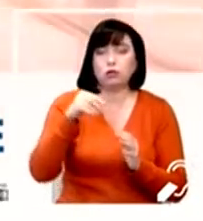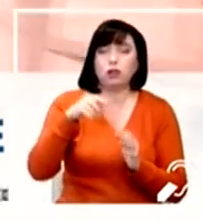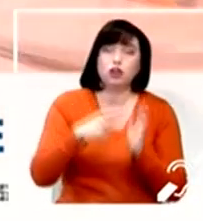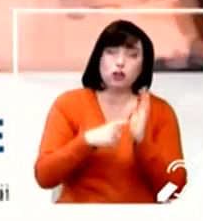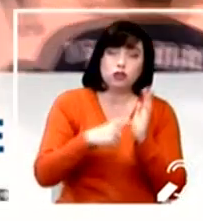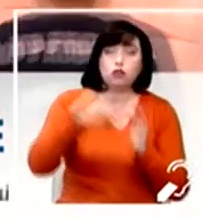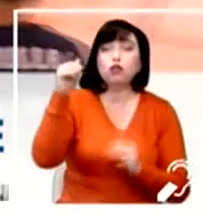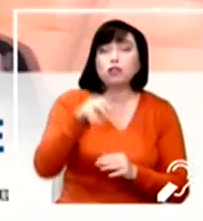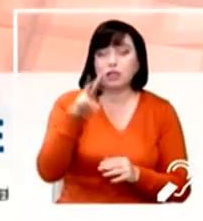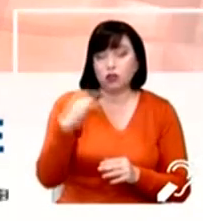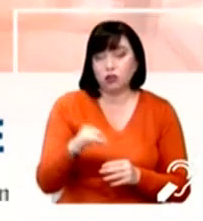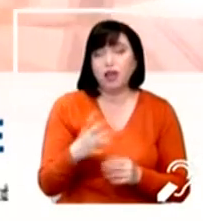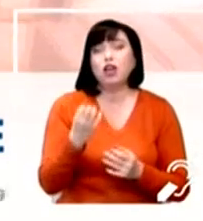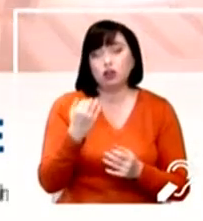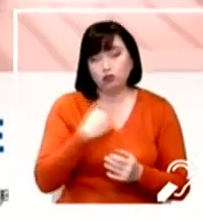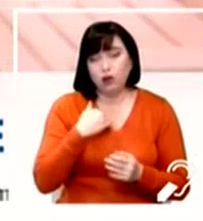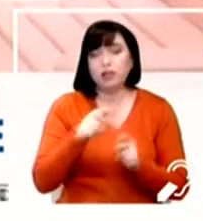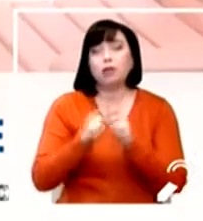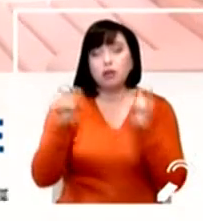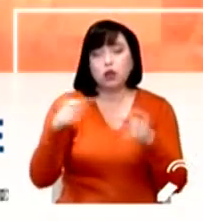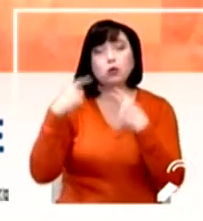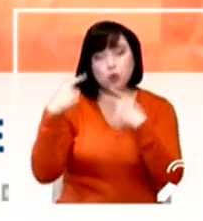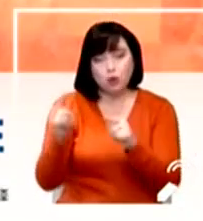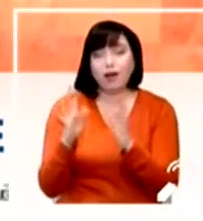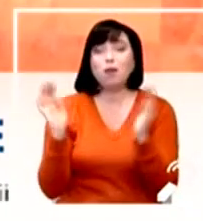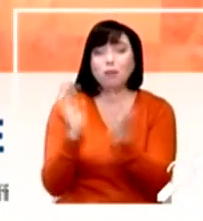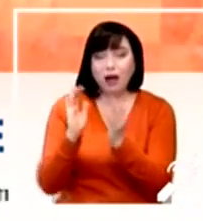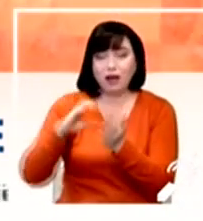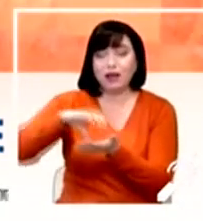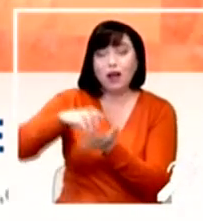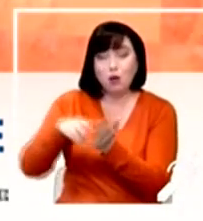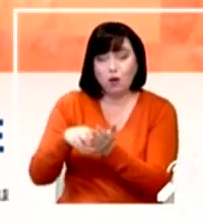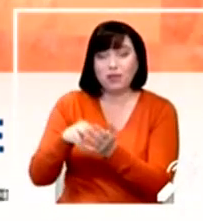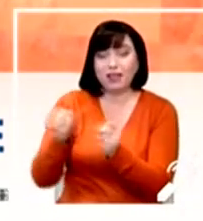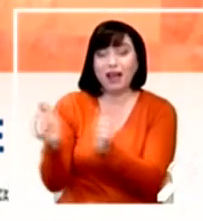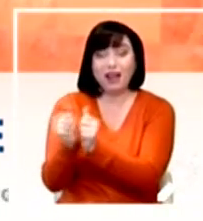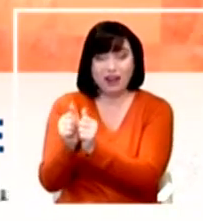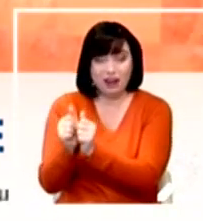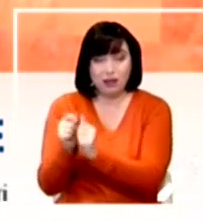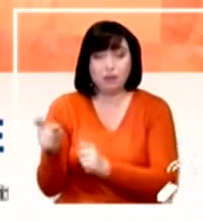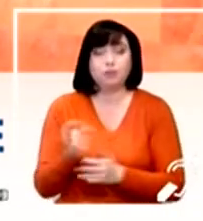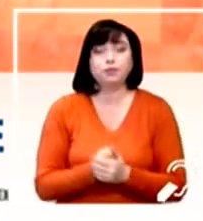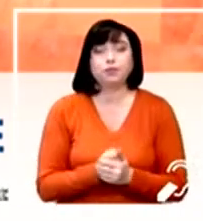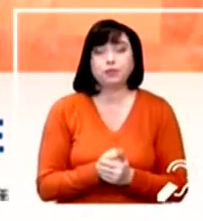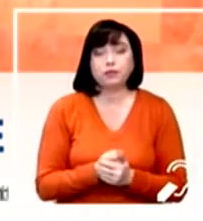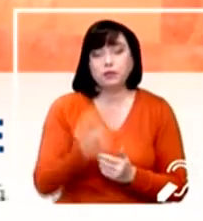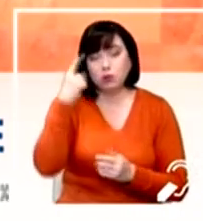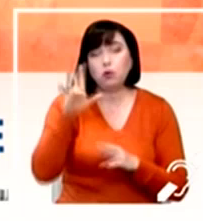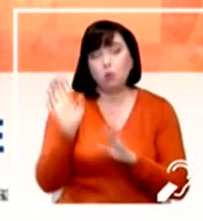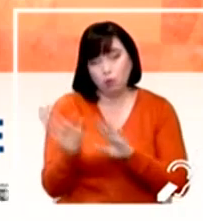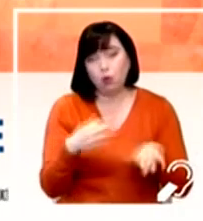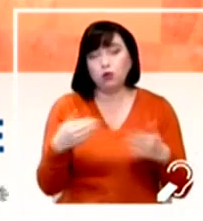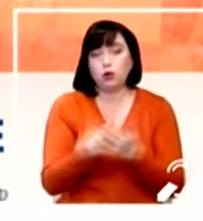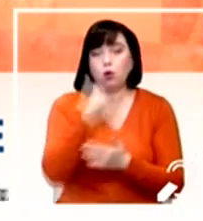Mai avem un plan de afaceri, noi vrem să deschidem alta mică VIP alături, deja camera e gata, cred că după anul